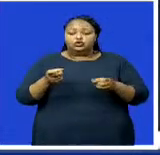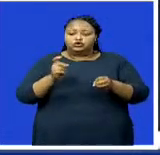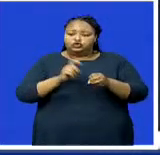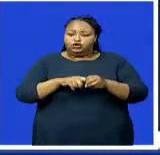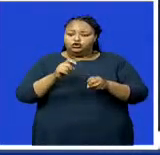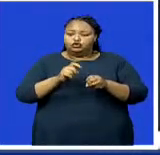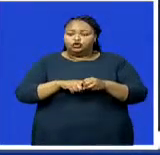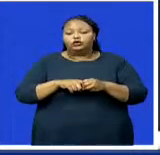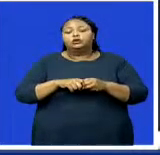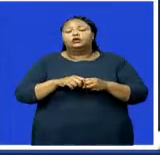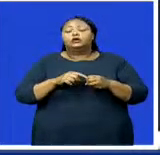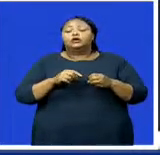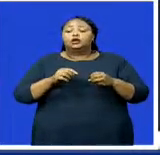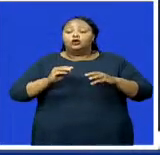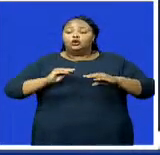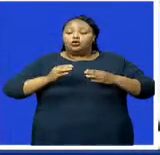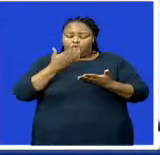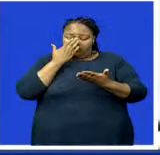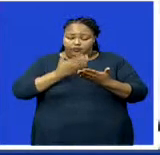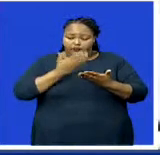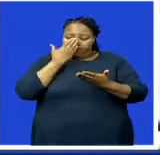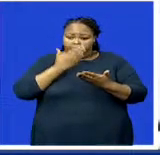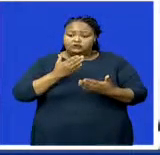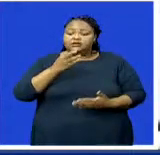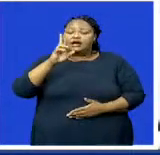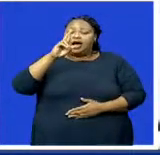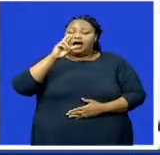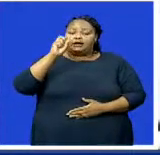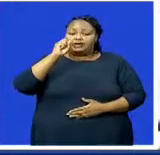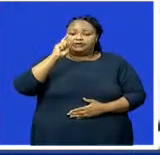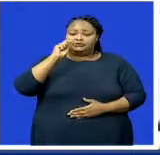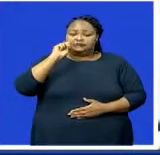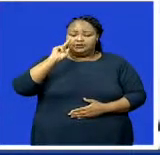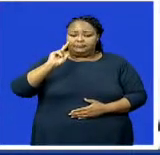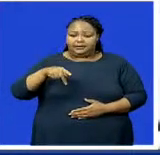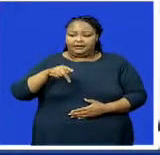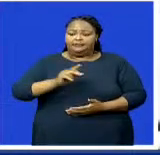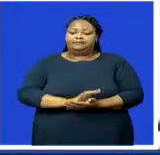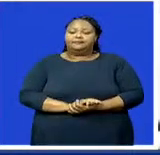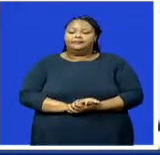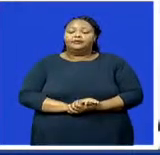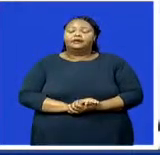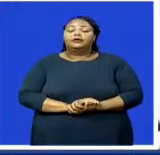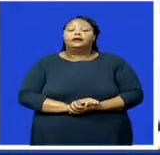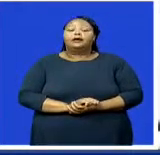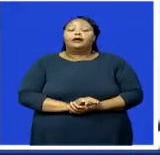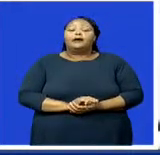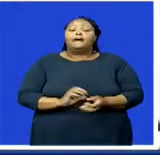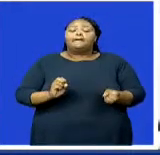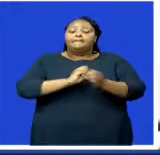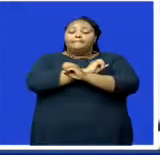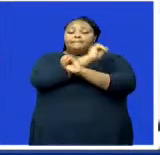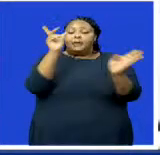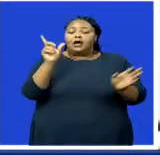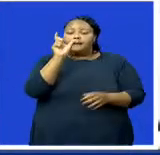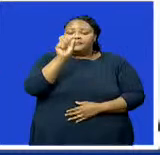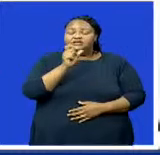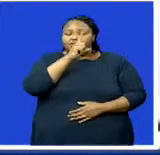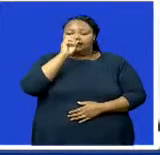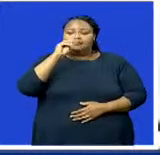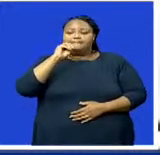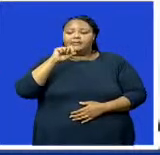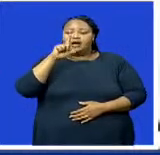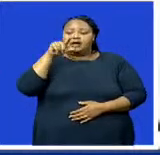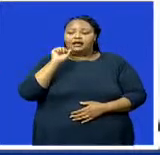Senzo Malaza longumchumanisi wasongqondvo-ngqondvo wemaswati uthi kuselihlelweni lwabo ukuthi bathathe emaswati ngelinani